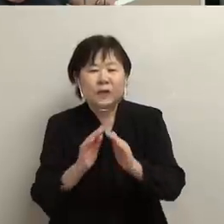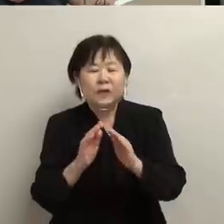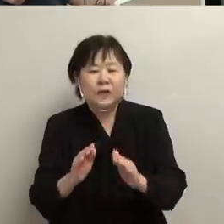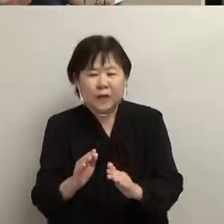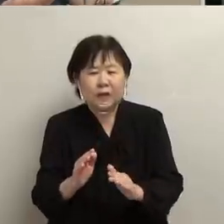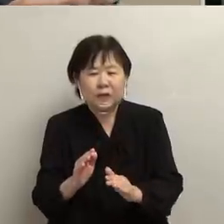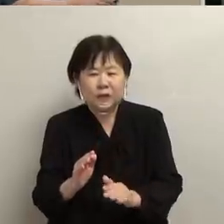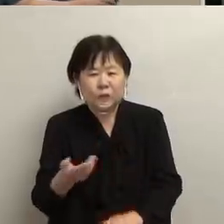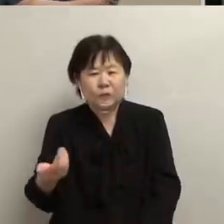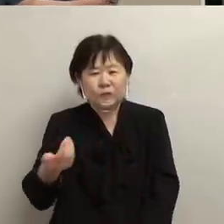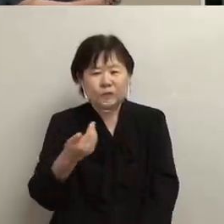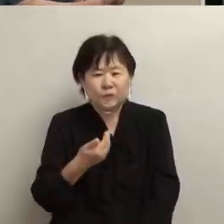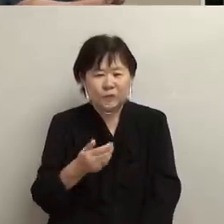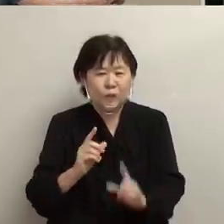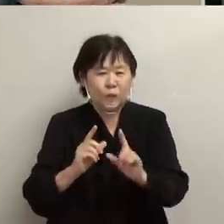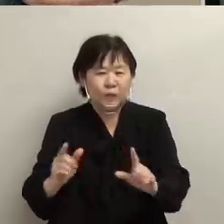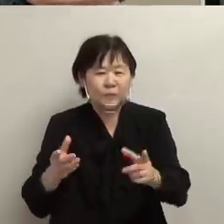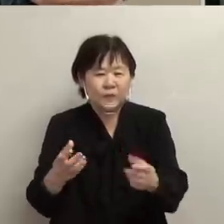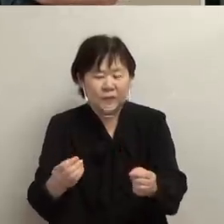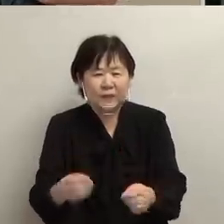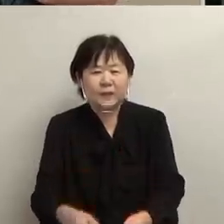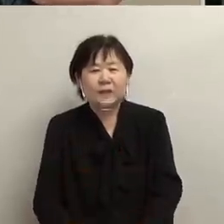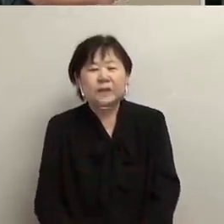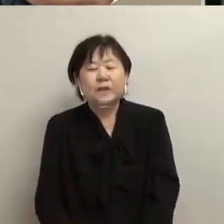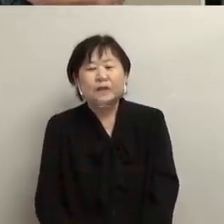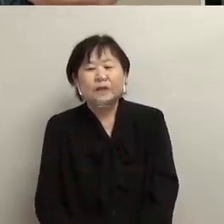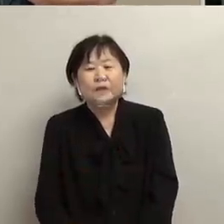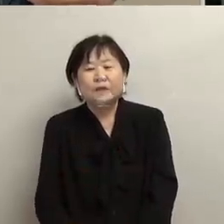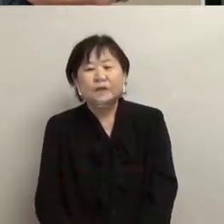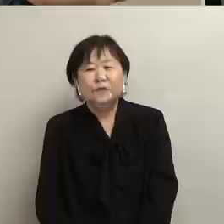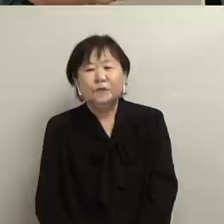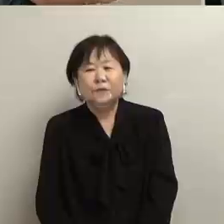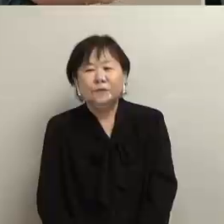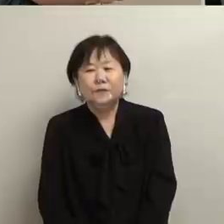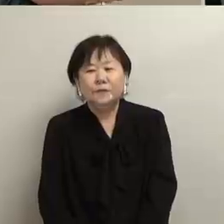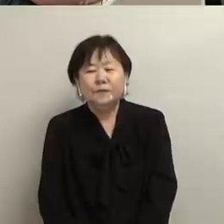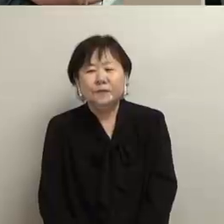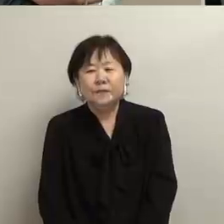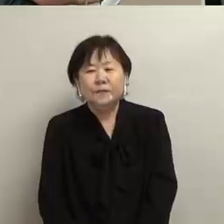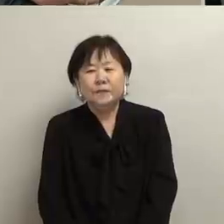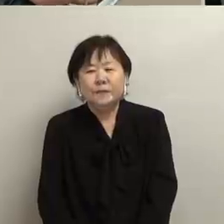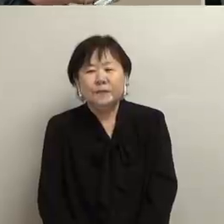中でも多くが左脳からちょっと改めて車丁寧に少し隠れてきます